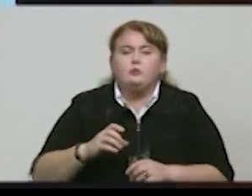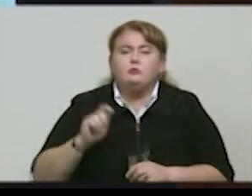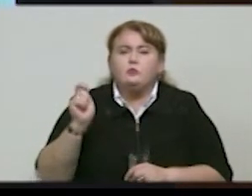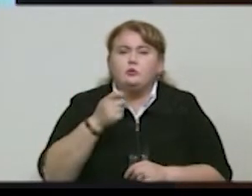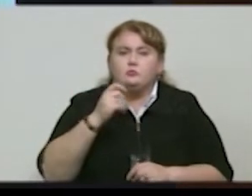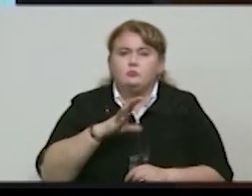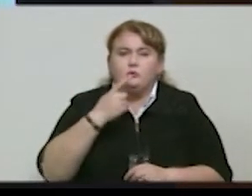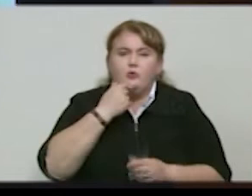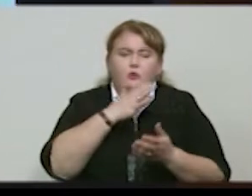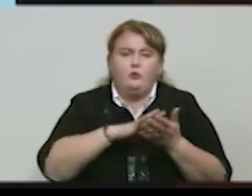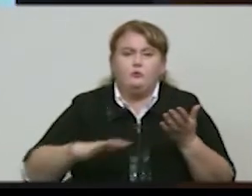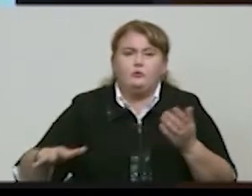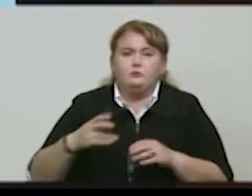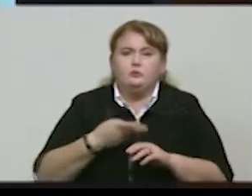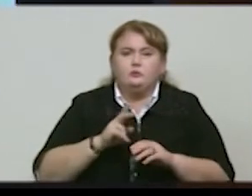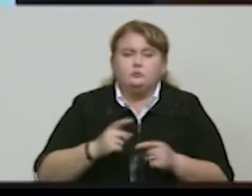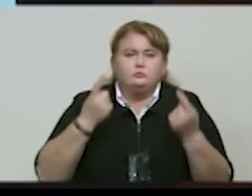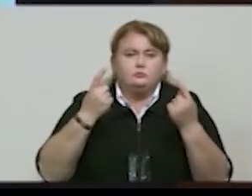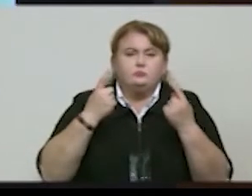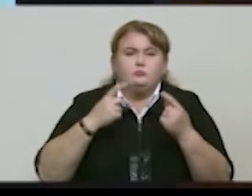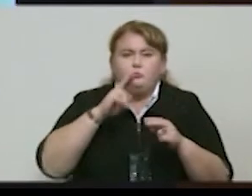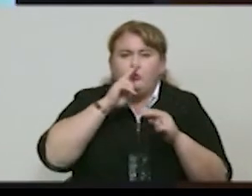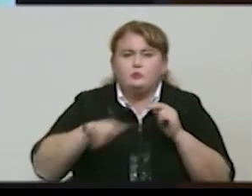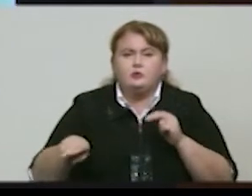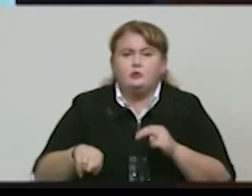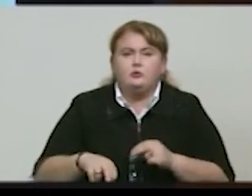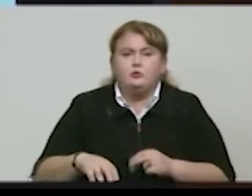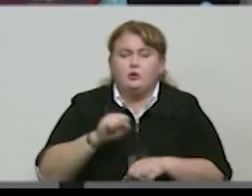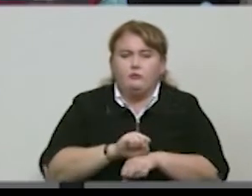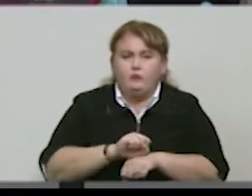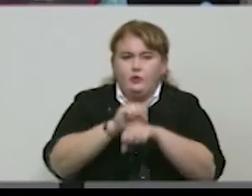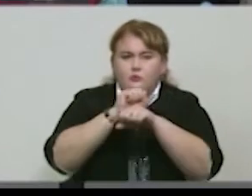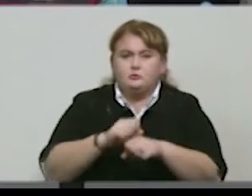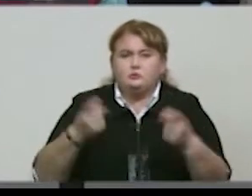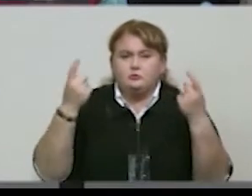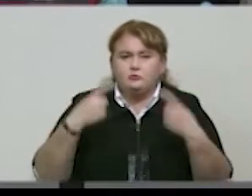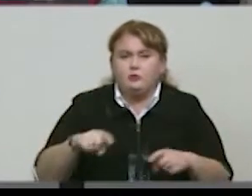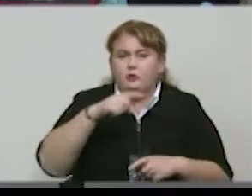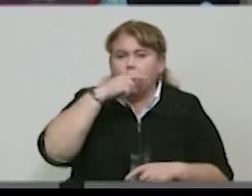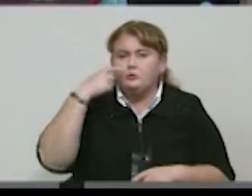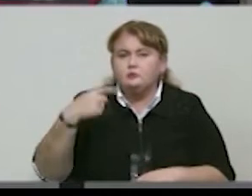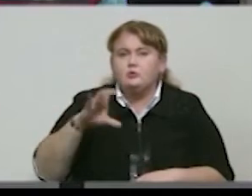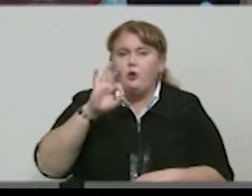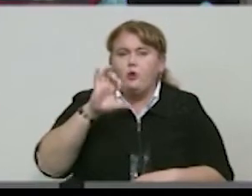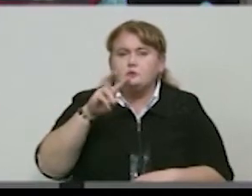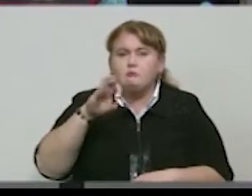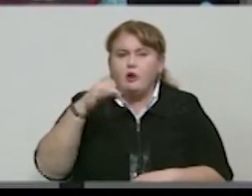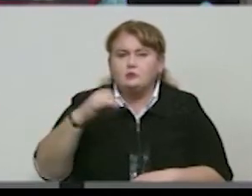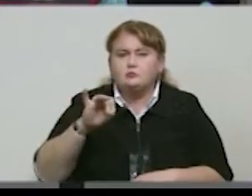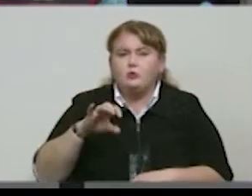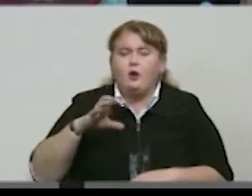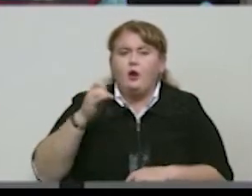кровавой. Это колоссальные потери, это революция и развал Российской, Германской, Османской